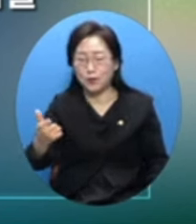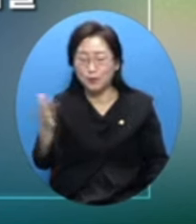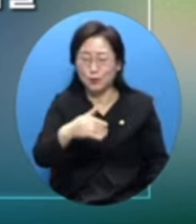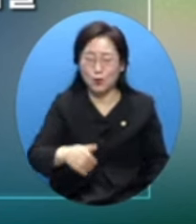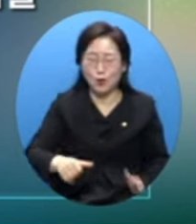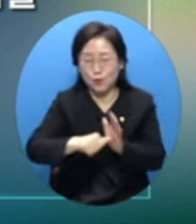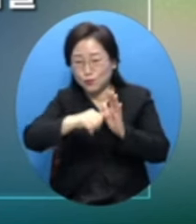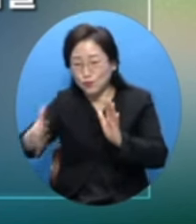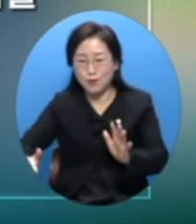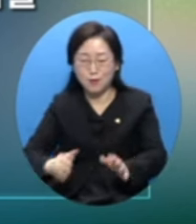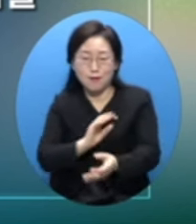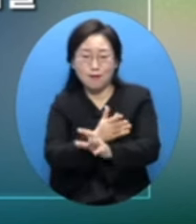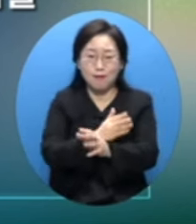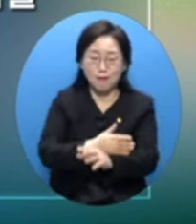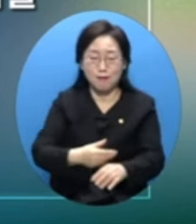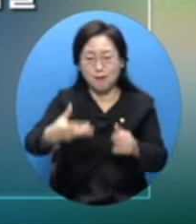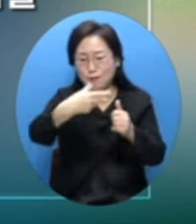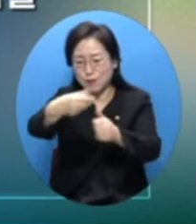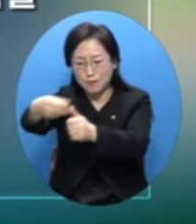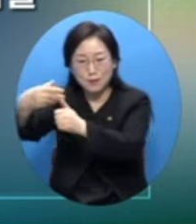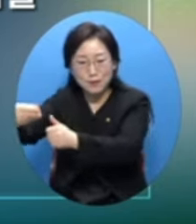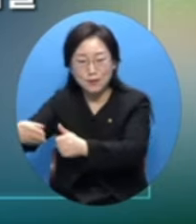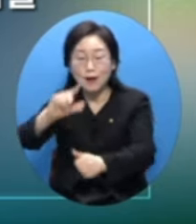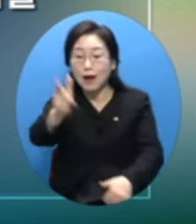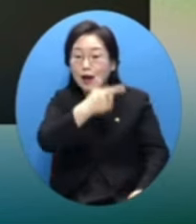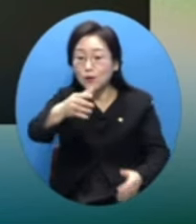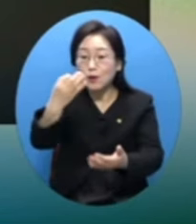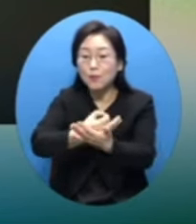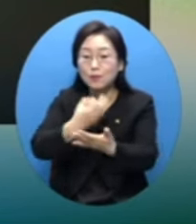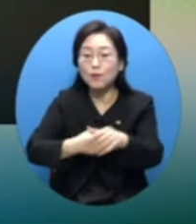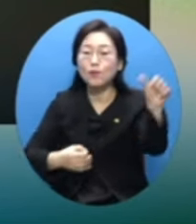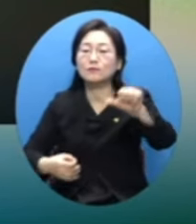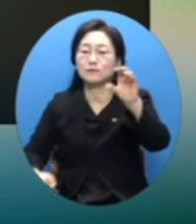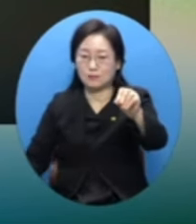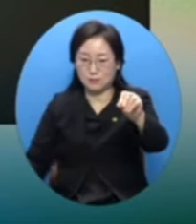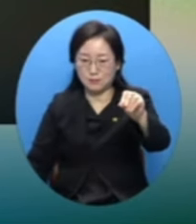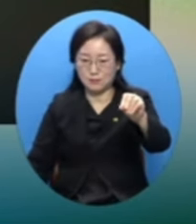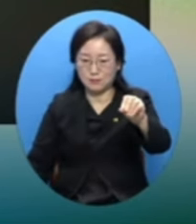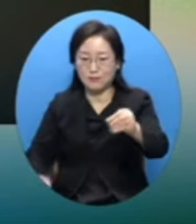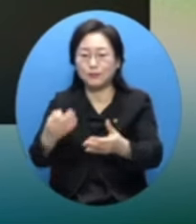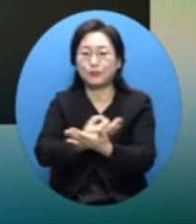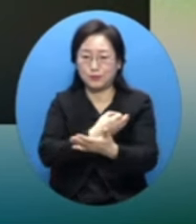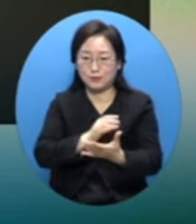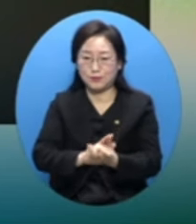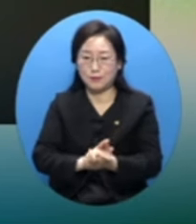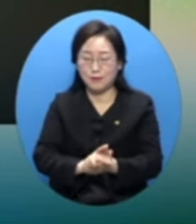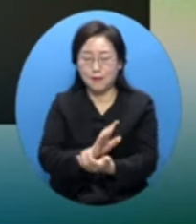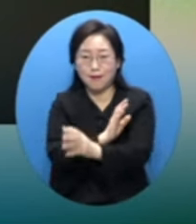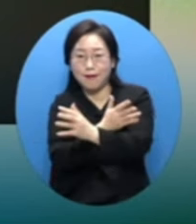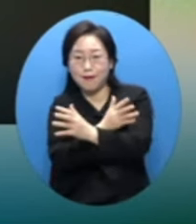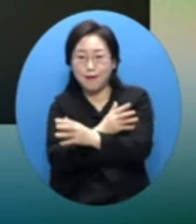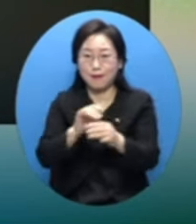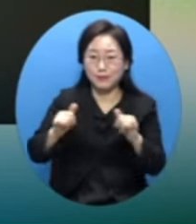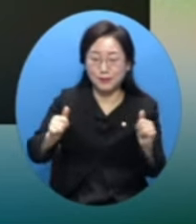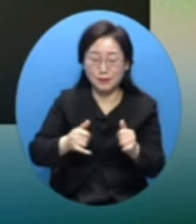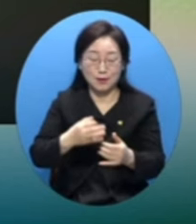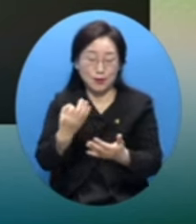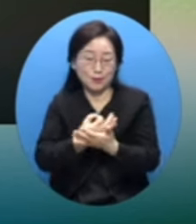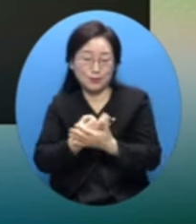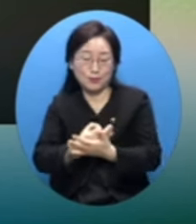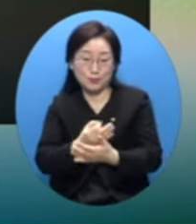때는 얼마나 많이 여기저기서 그를 불렀는지 하루에 5천만 원도 벌었답니다. 이렇게 개그맨으로 부하 명성을 얻었지만